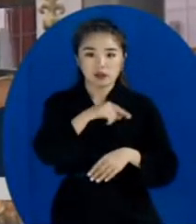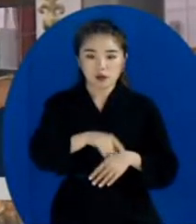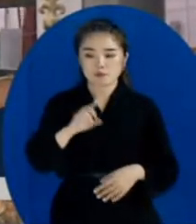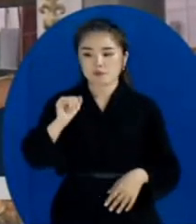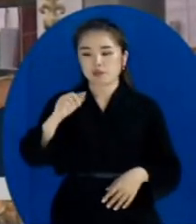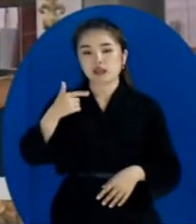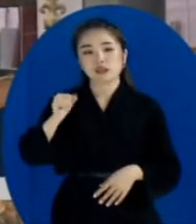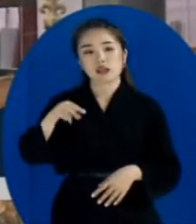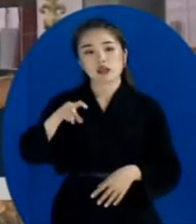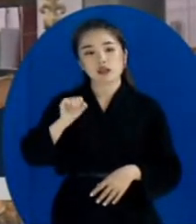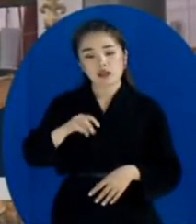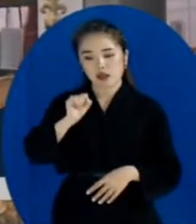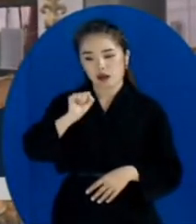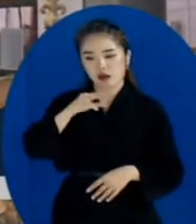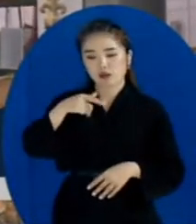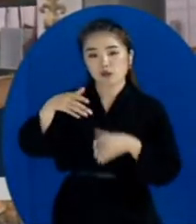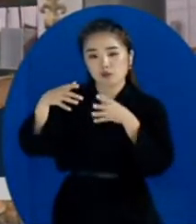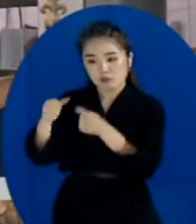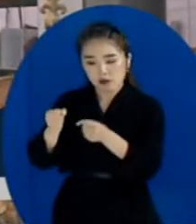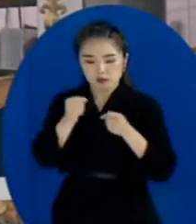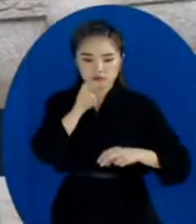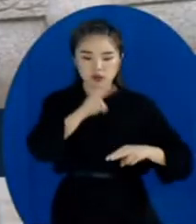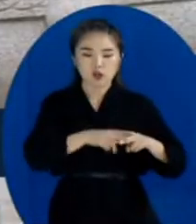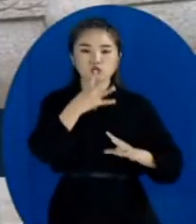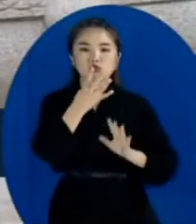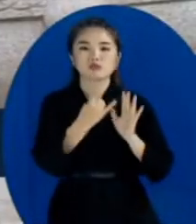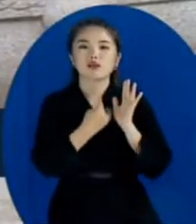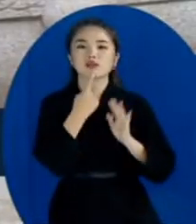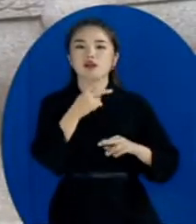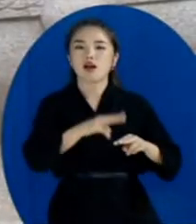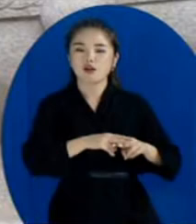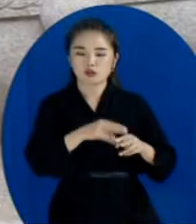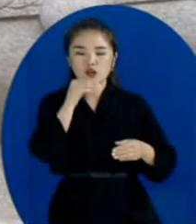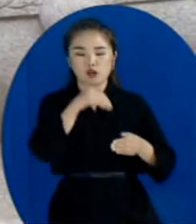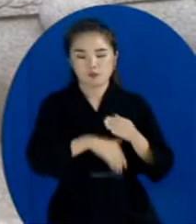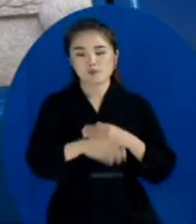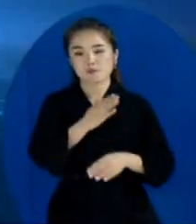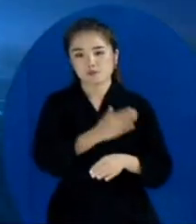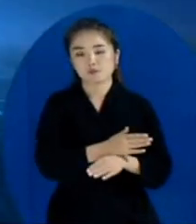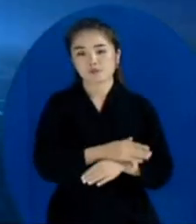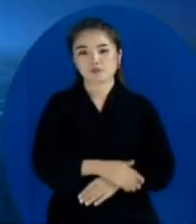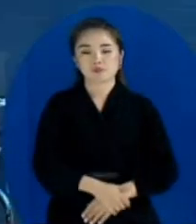баясгалан авлигатай тэмцэх газраас баривчилж цагтаа орох 461-р ангид хорсон байна.